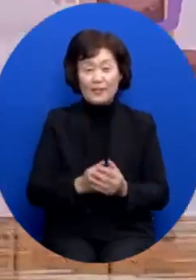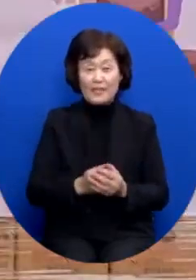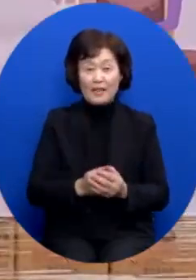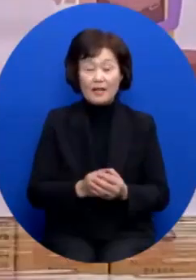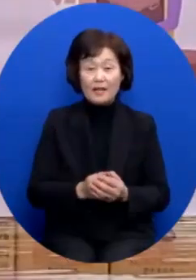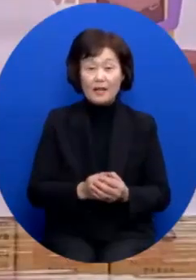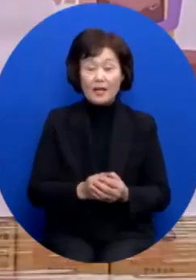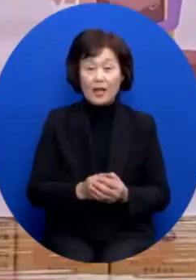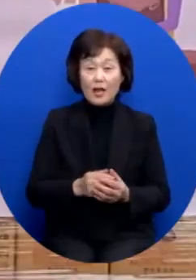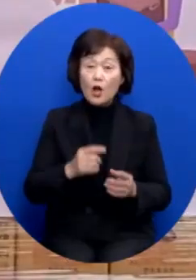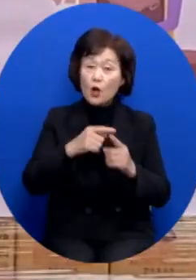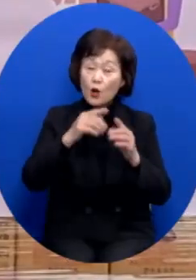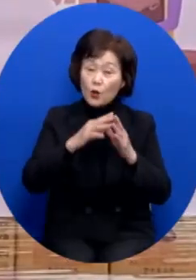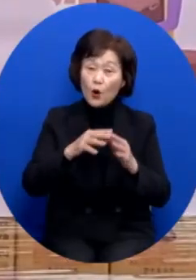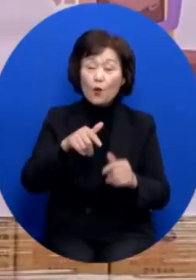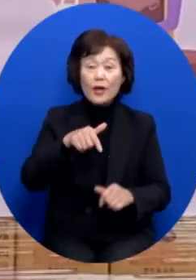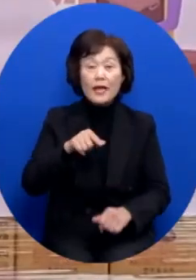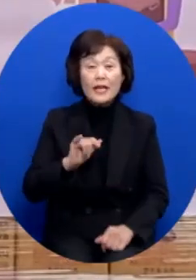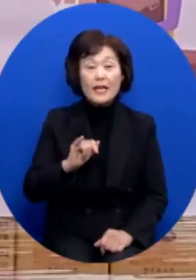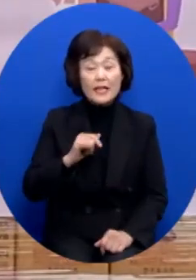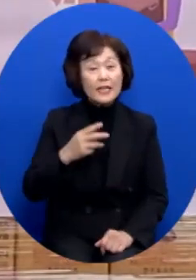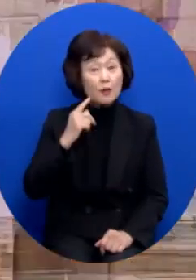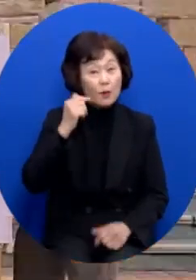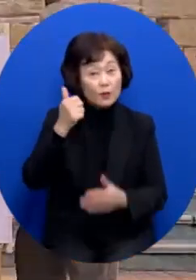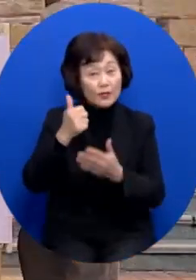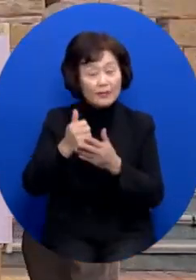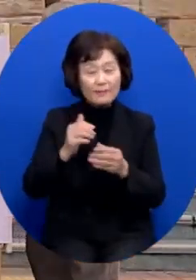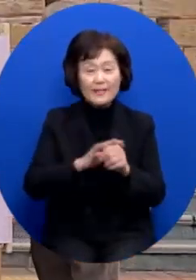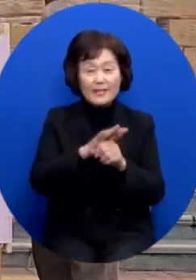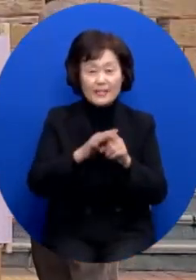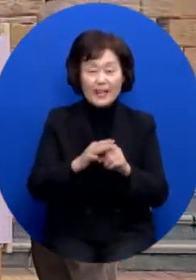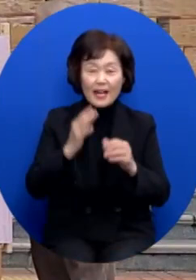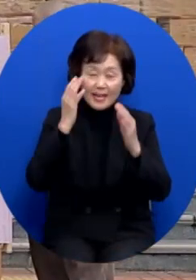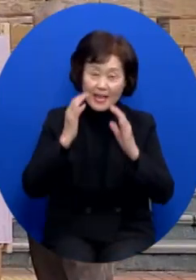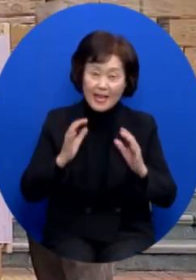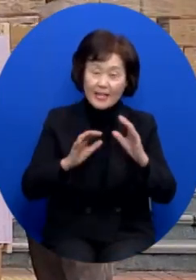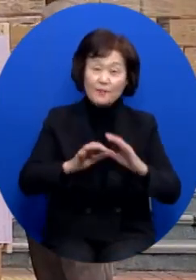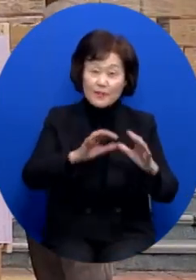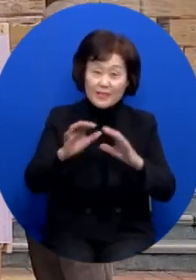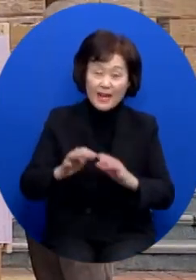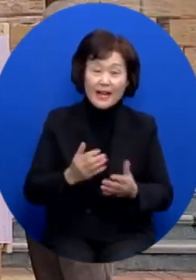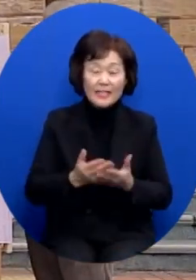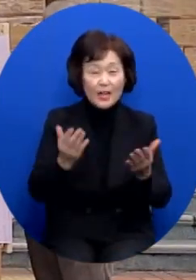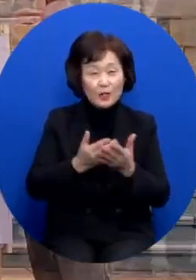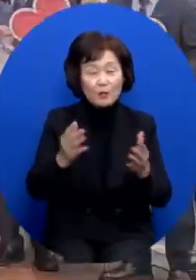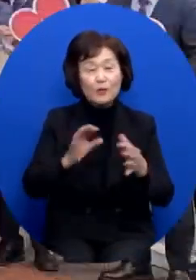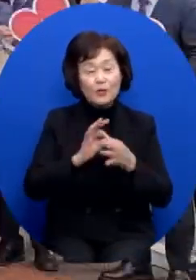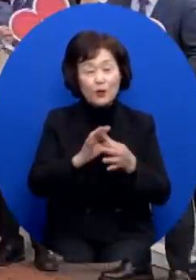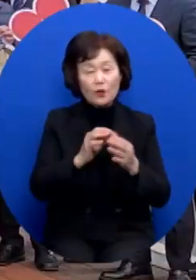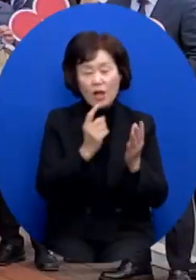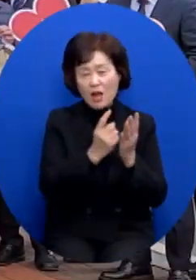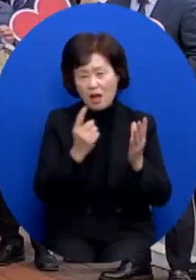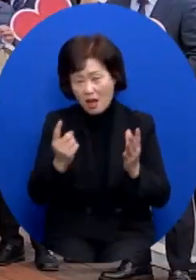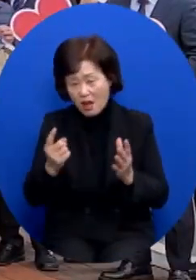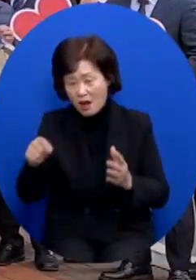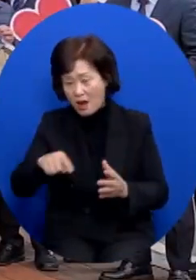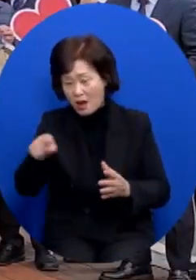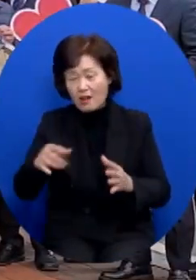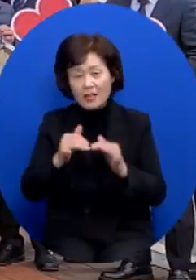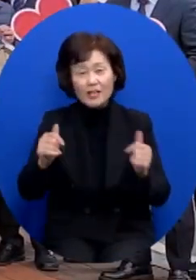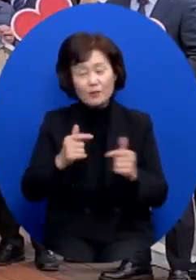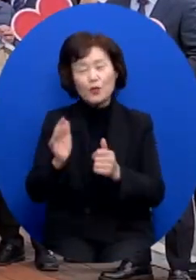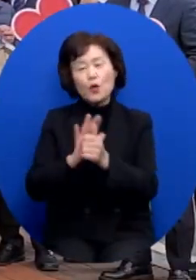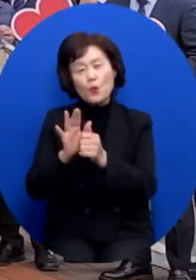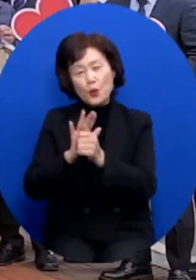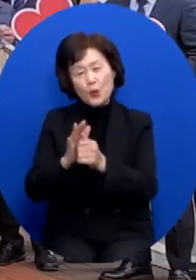전달식에서 왕성교회 길요나 목사는 사랑의 김장 나눔을 통해 지역사회에 소외된 사람들이 위로를 받길 바란다고